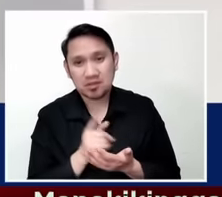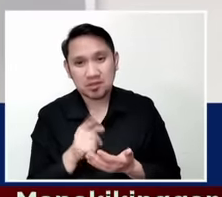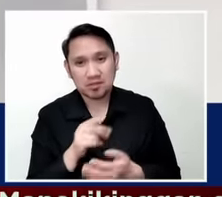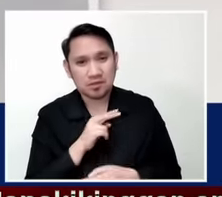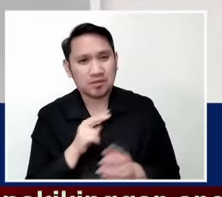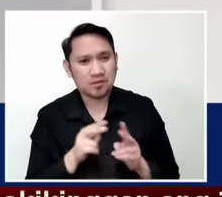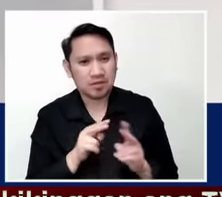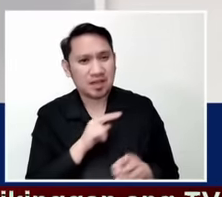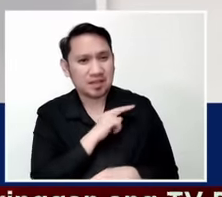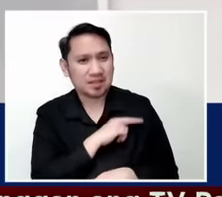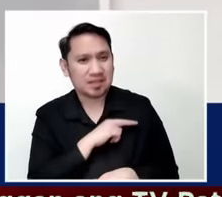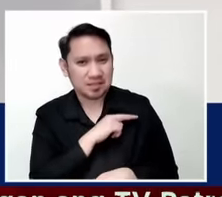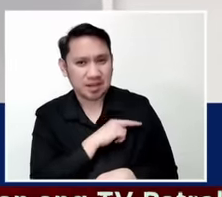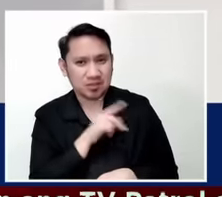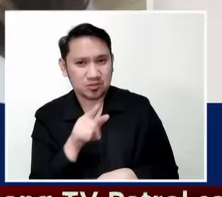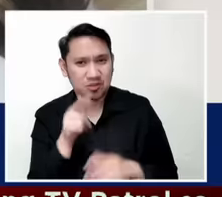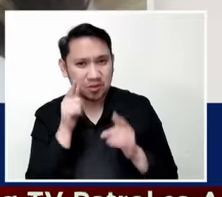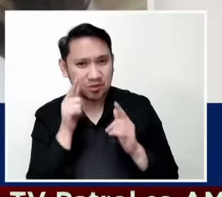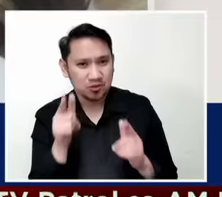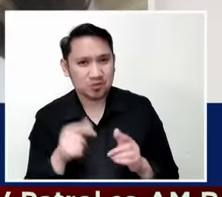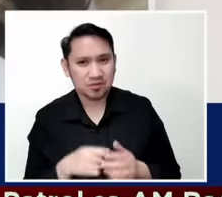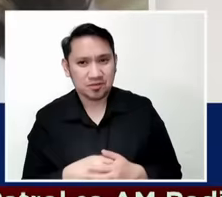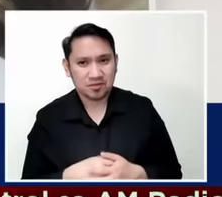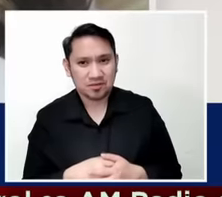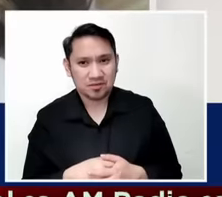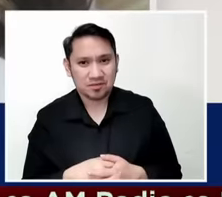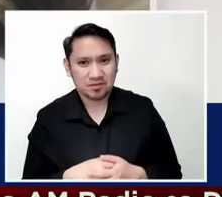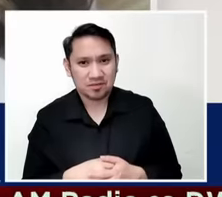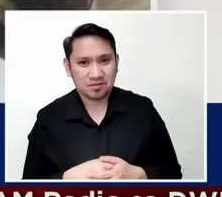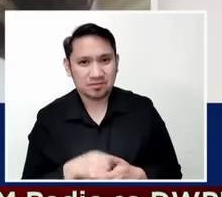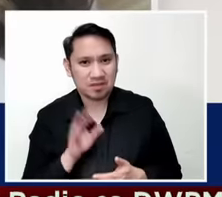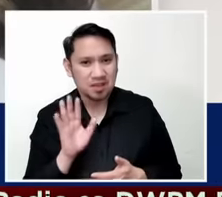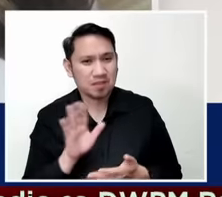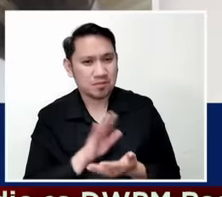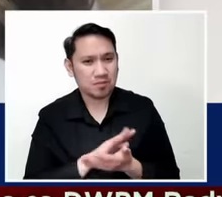ang look na inachieve nila para kay Angge. Her